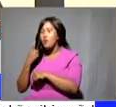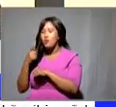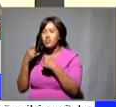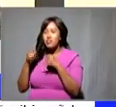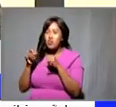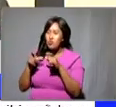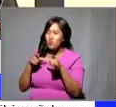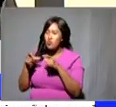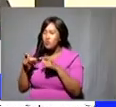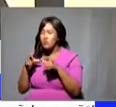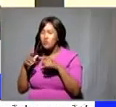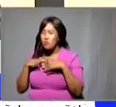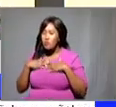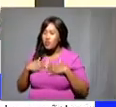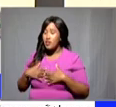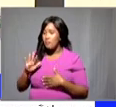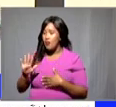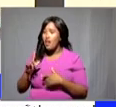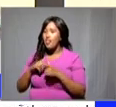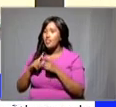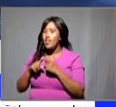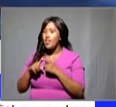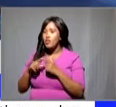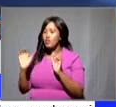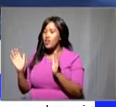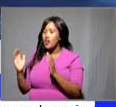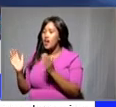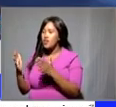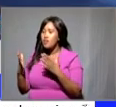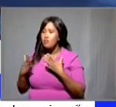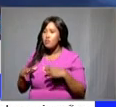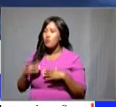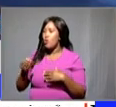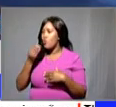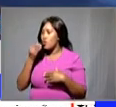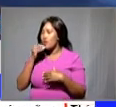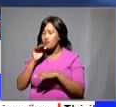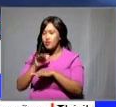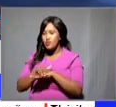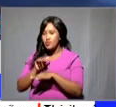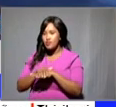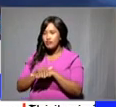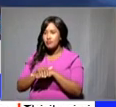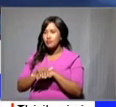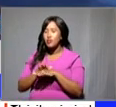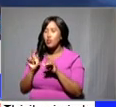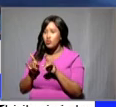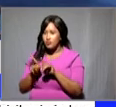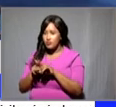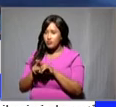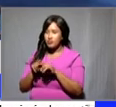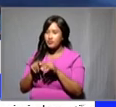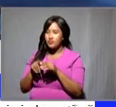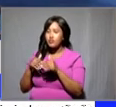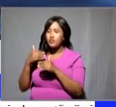waku duraigua wega ki and then to try encourage andu makaria balanced diet na wari